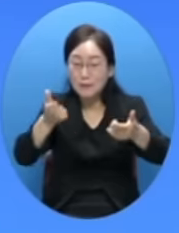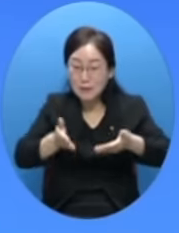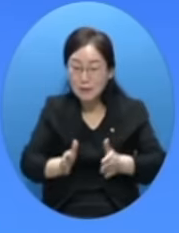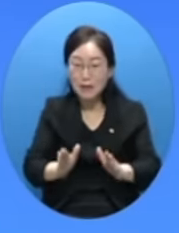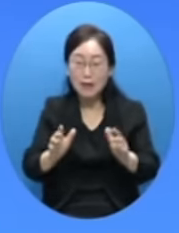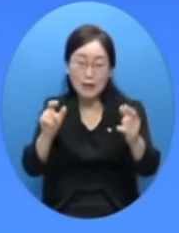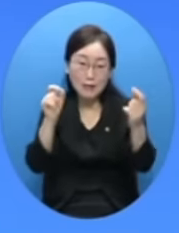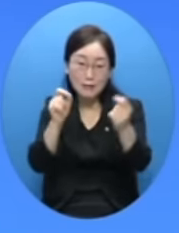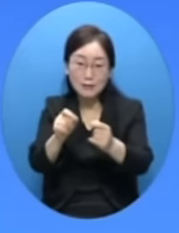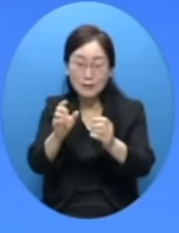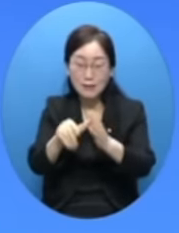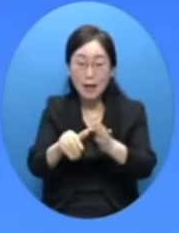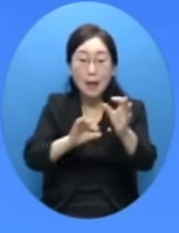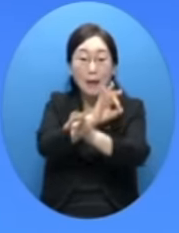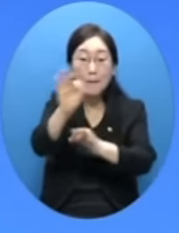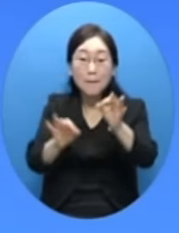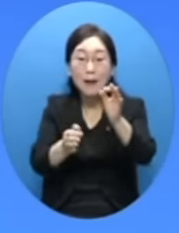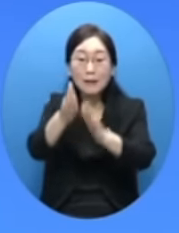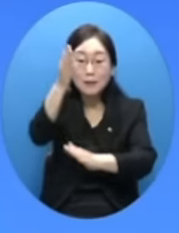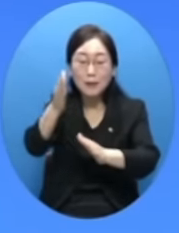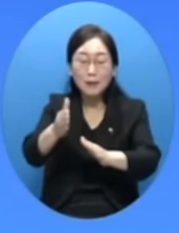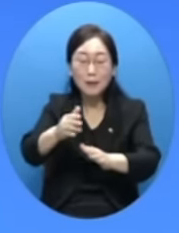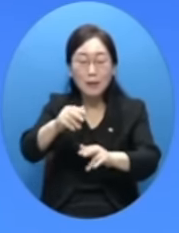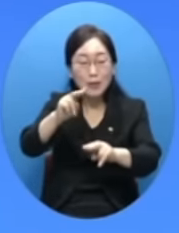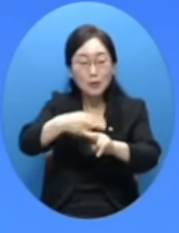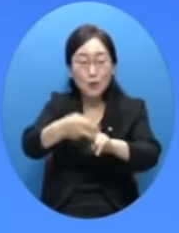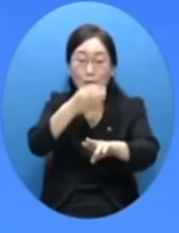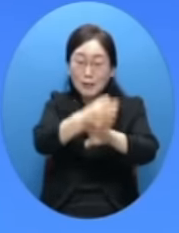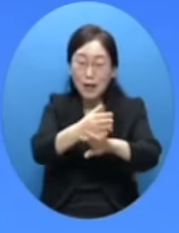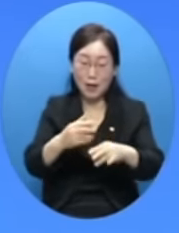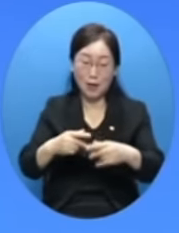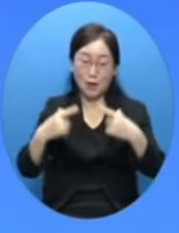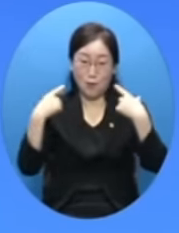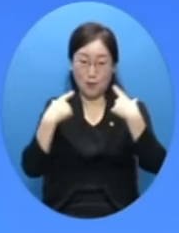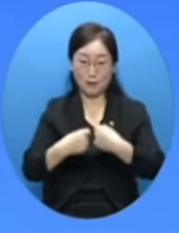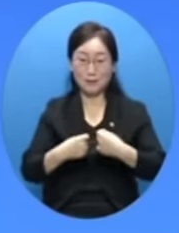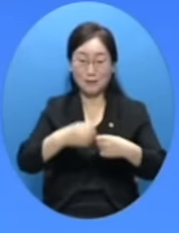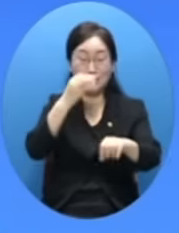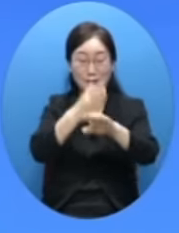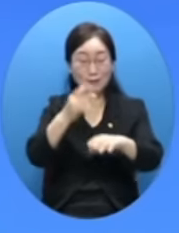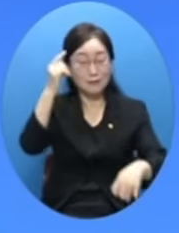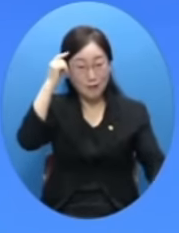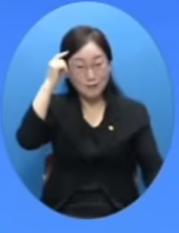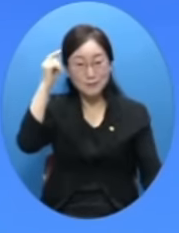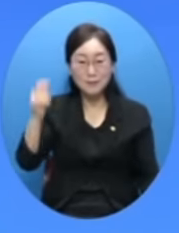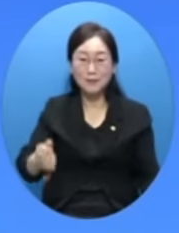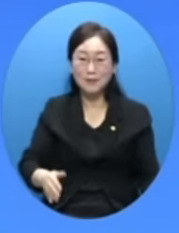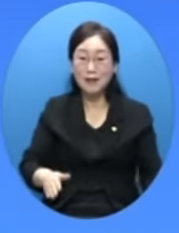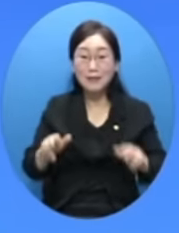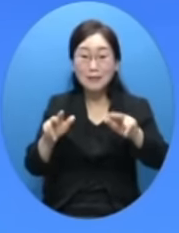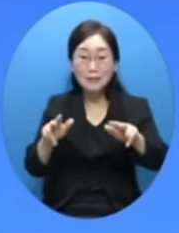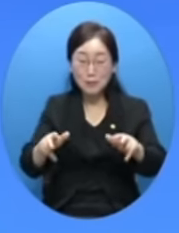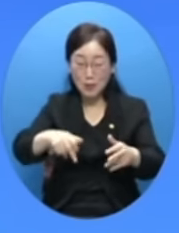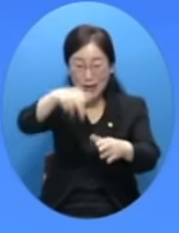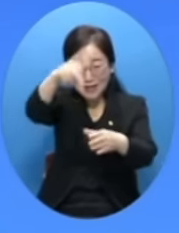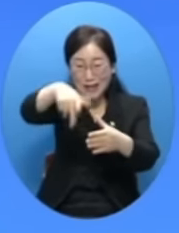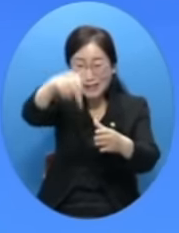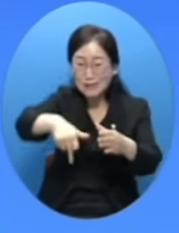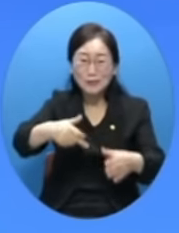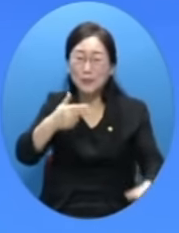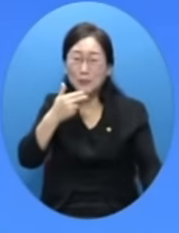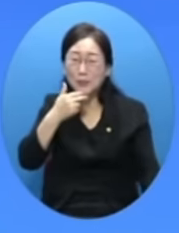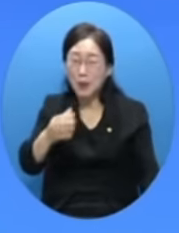당해서 백화점에 선물을 사러 가는데 와이셔츠를 사려고 하는데 그 당시는 지금처럼 카드로 다 결제하지